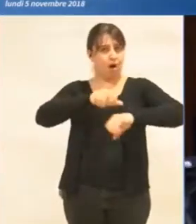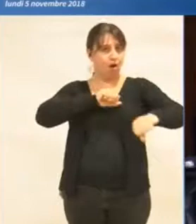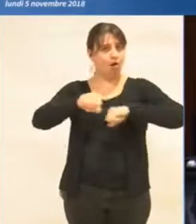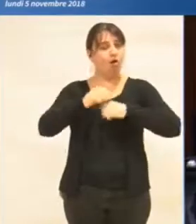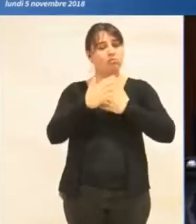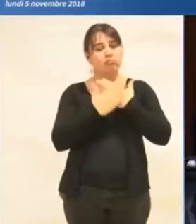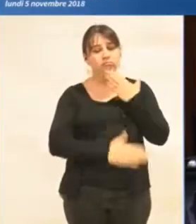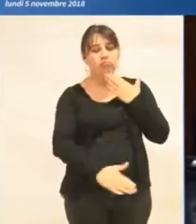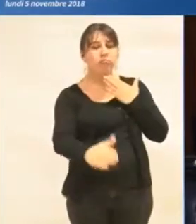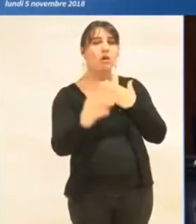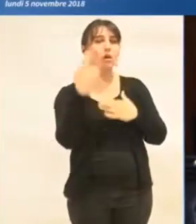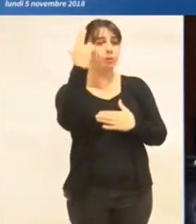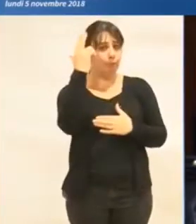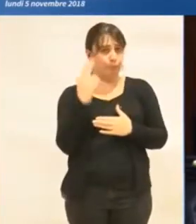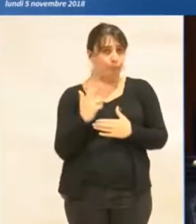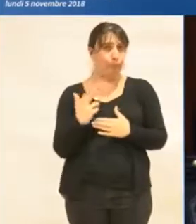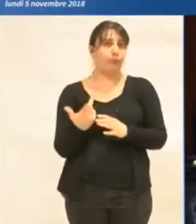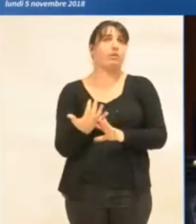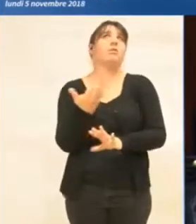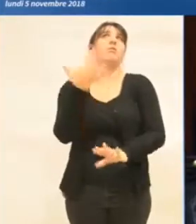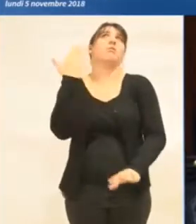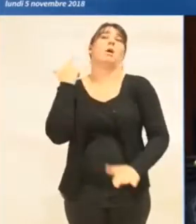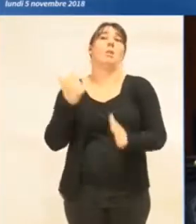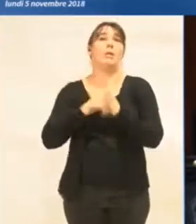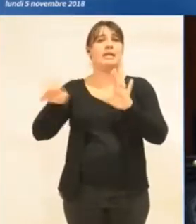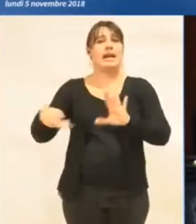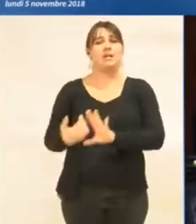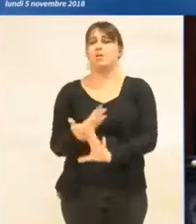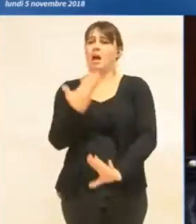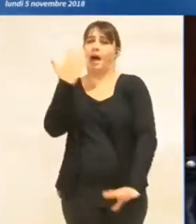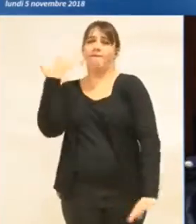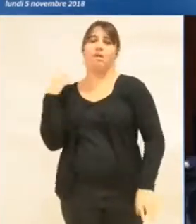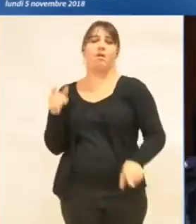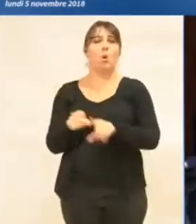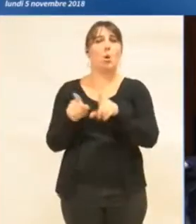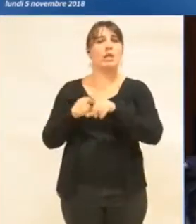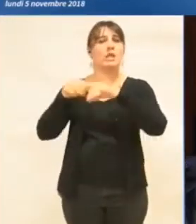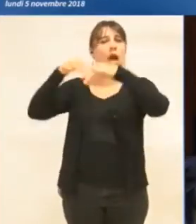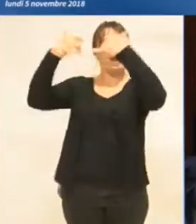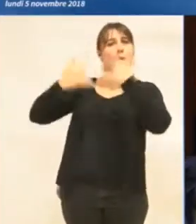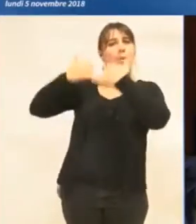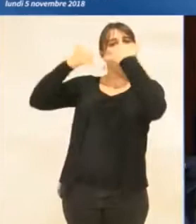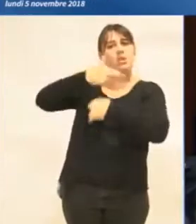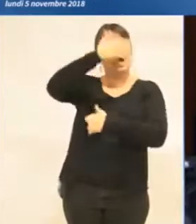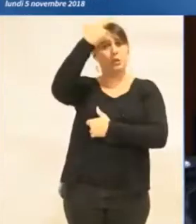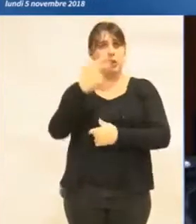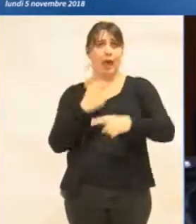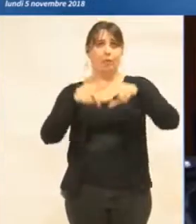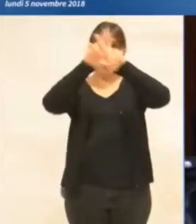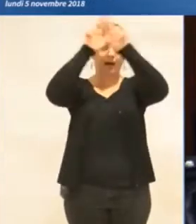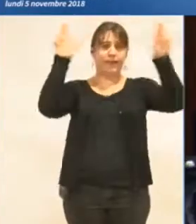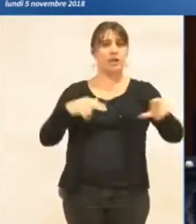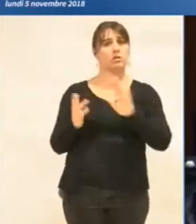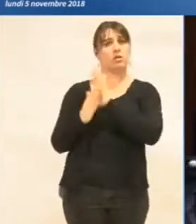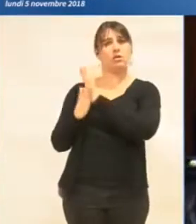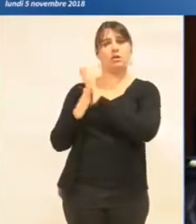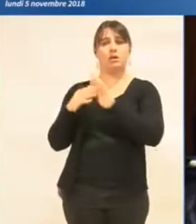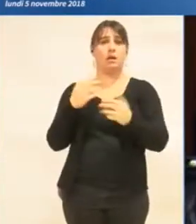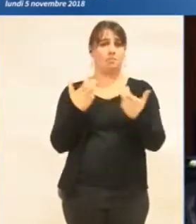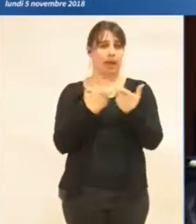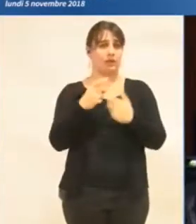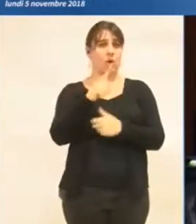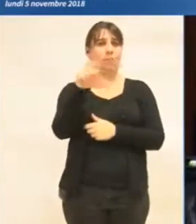été engagée à Grenoble bien avant 2014 et avait reçu de multiples récompenses nationales et internationales, dont la ZAC de